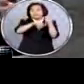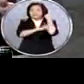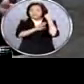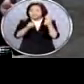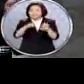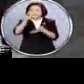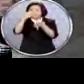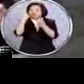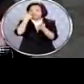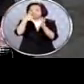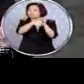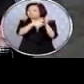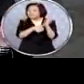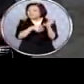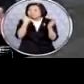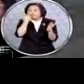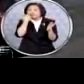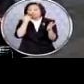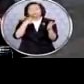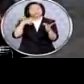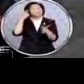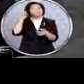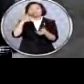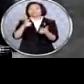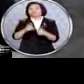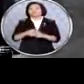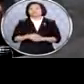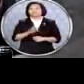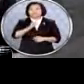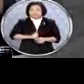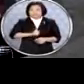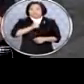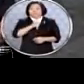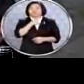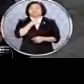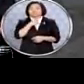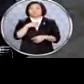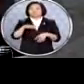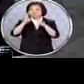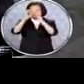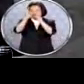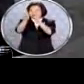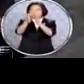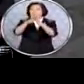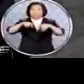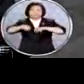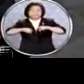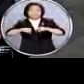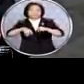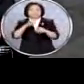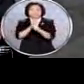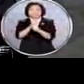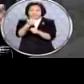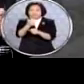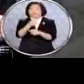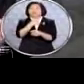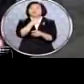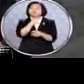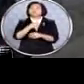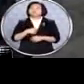几个这个样板，而是真正要拿出政策方向，把这个事情做好。问